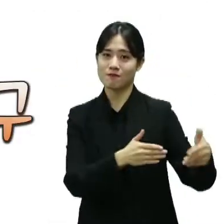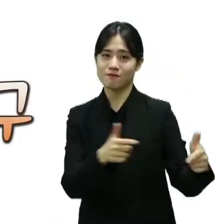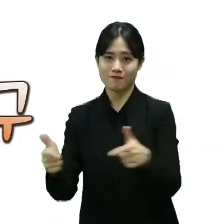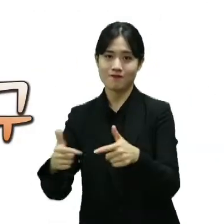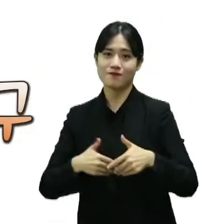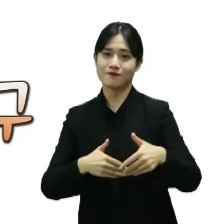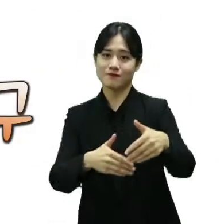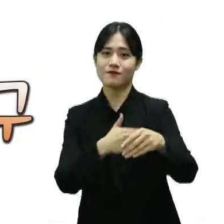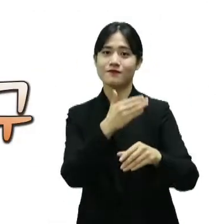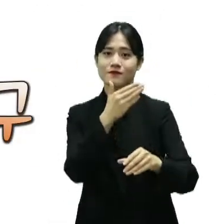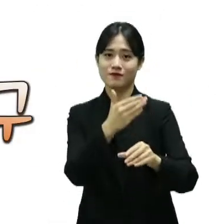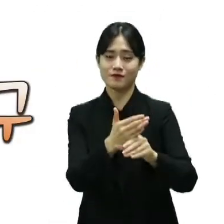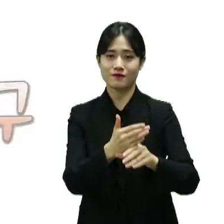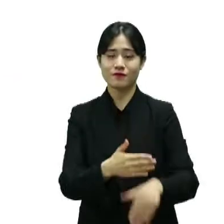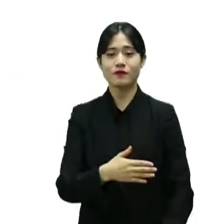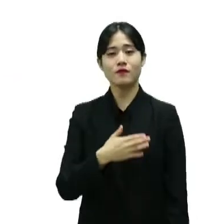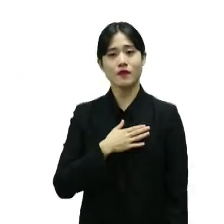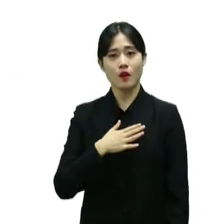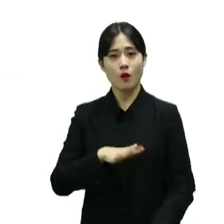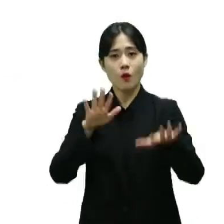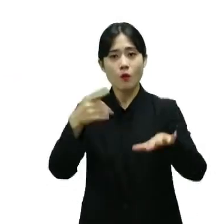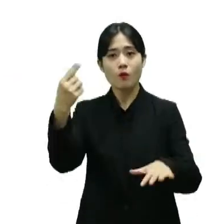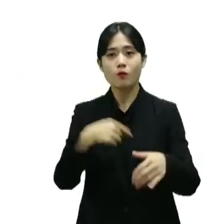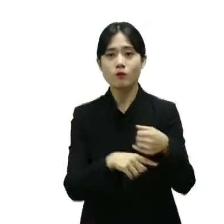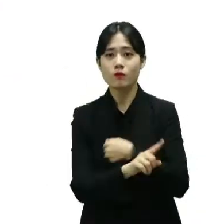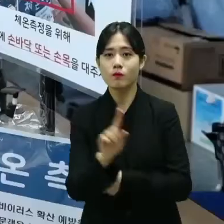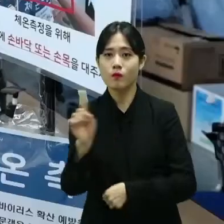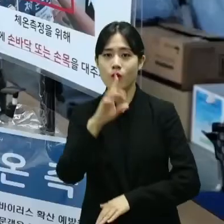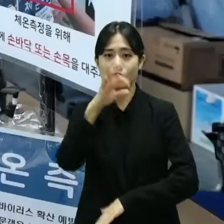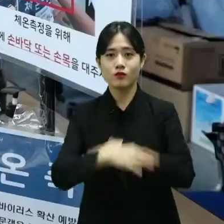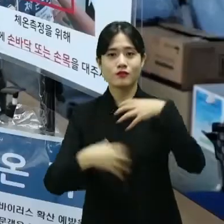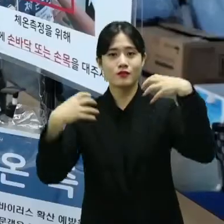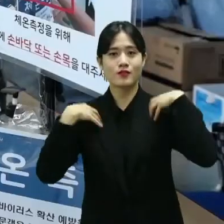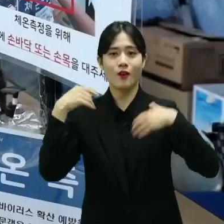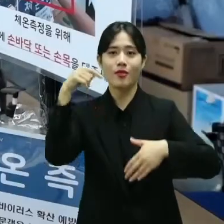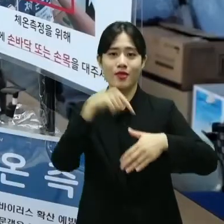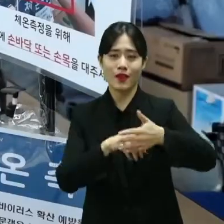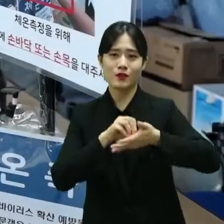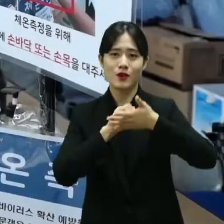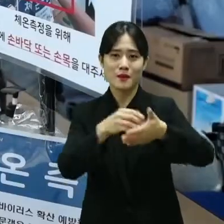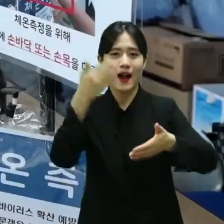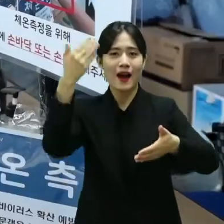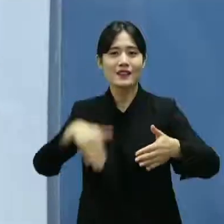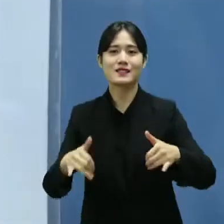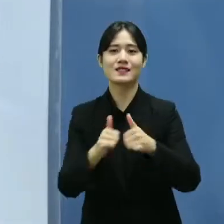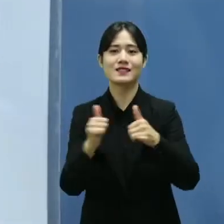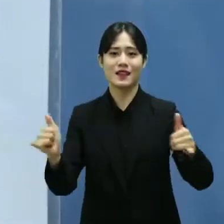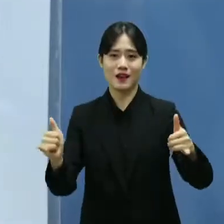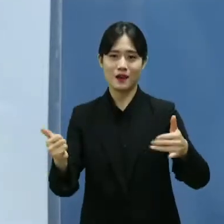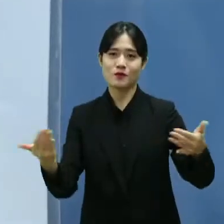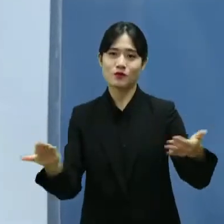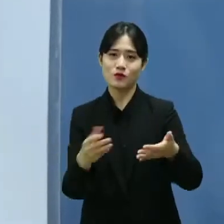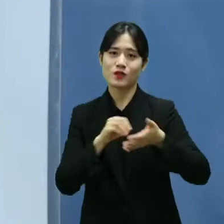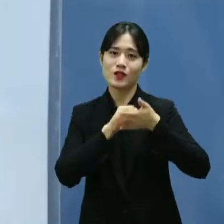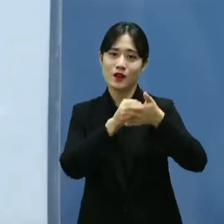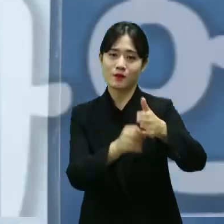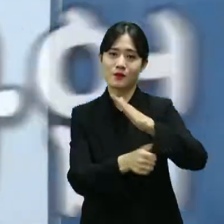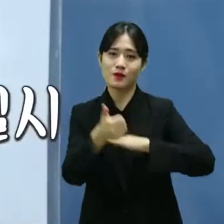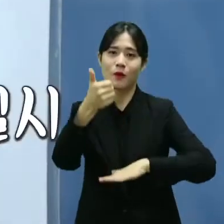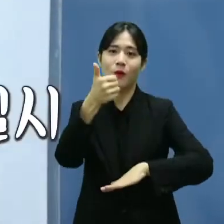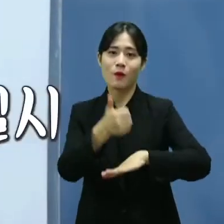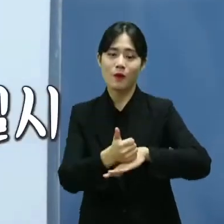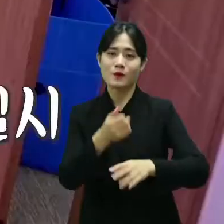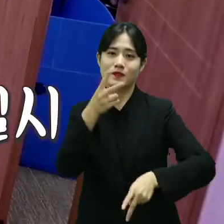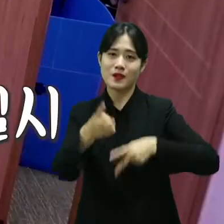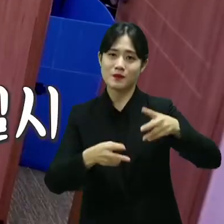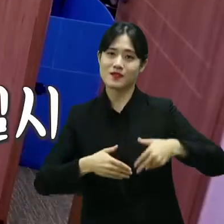사업을 진행하고 있습니다. 제가 여기 온 것도 서구청 내에서 미취업 청년의 취업 성공 디딤돌 청년